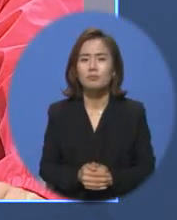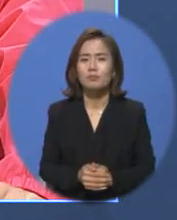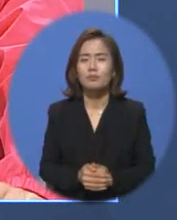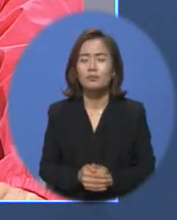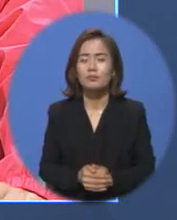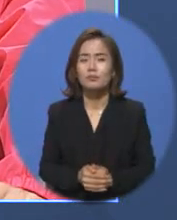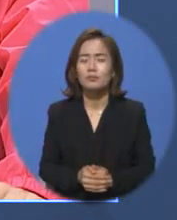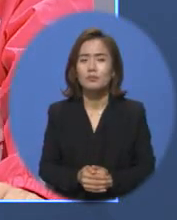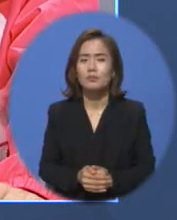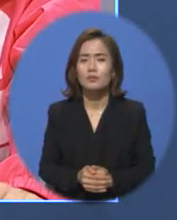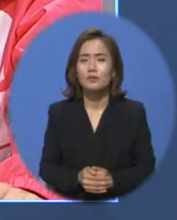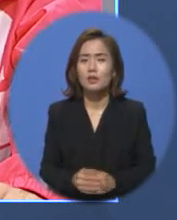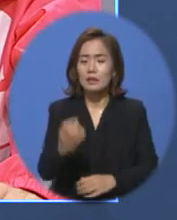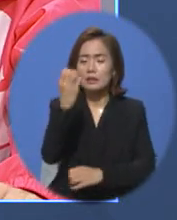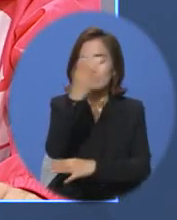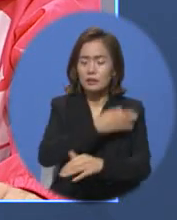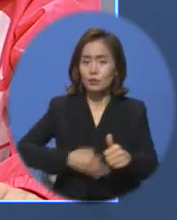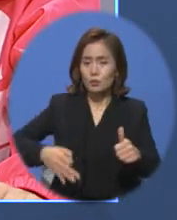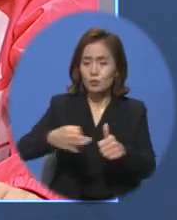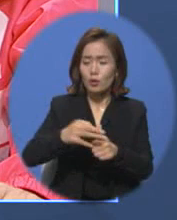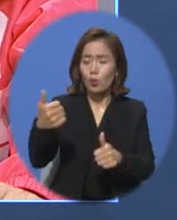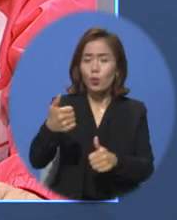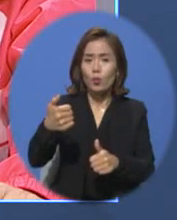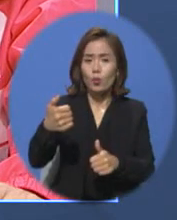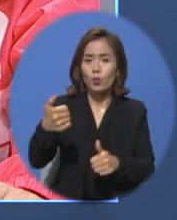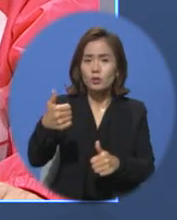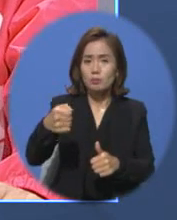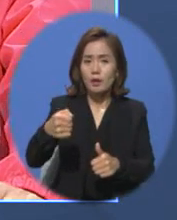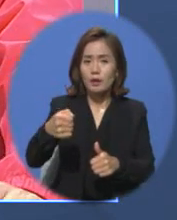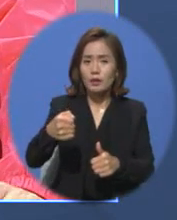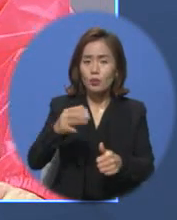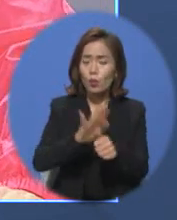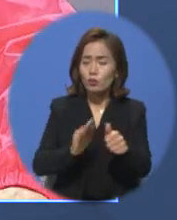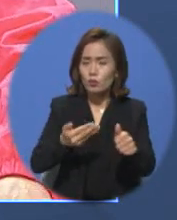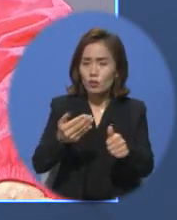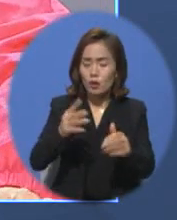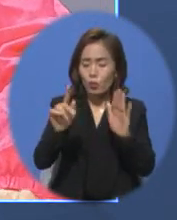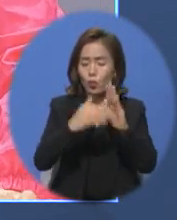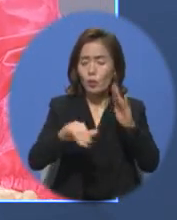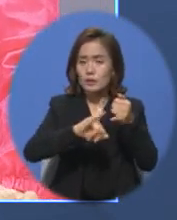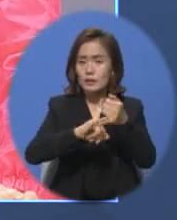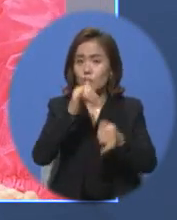.덧붙여말씀드리자면 ,당신은기본생활보장수급자에게50만원을지급하겠다고약속하셨는데 ,